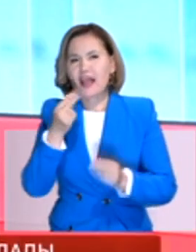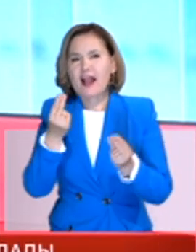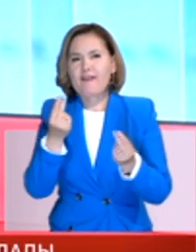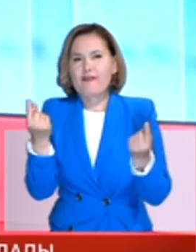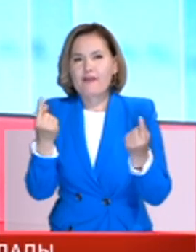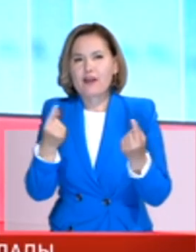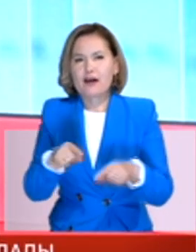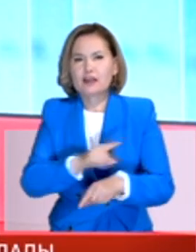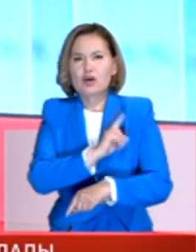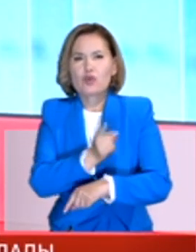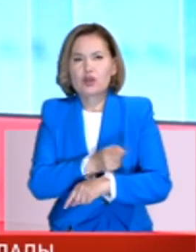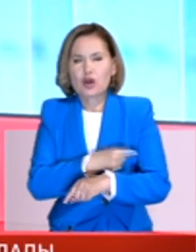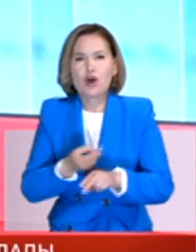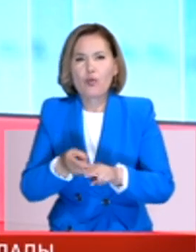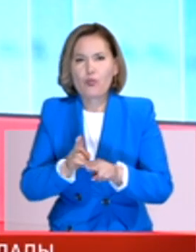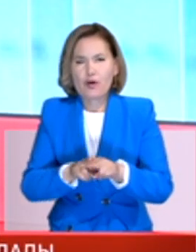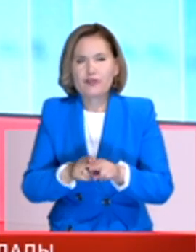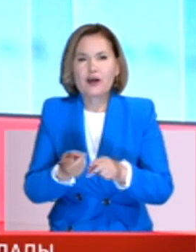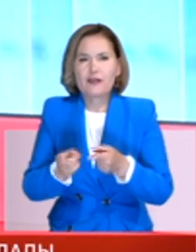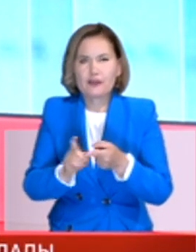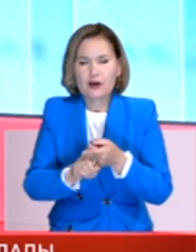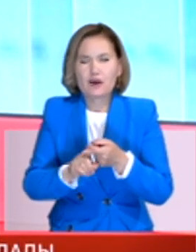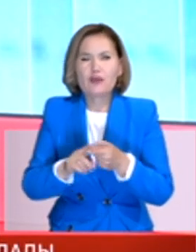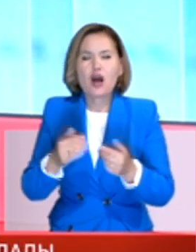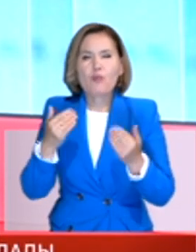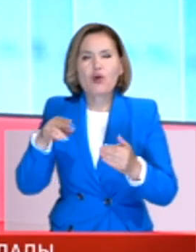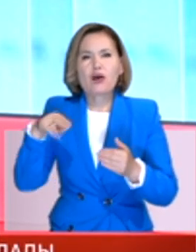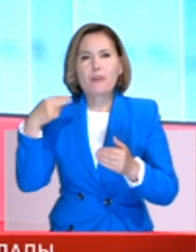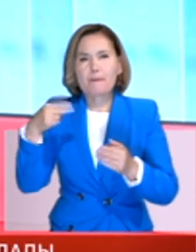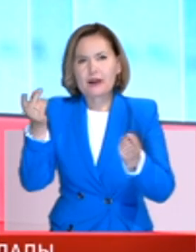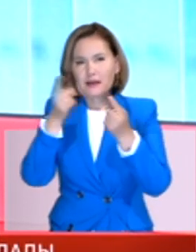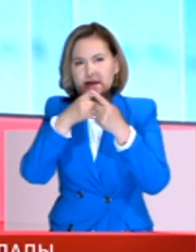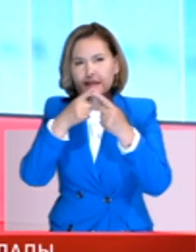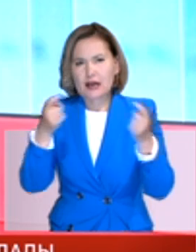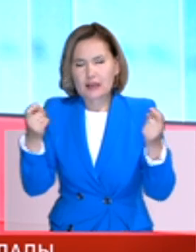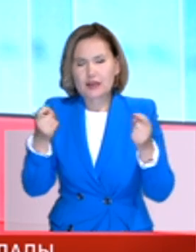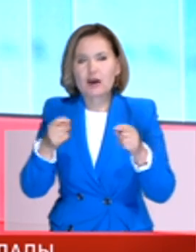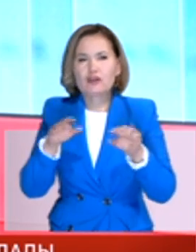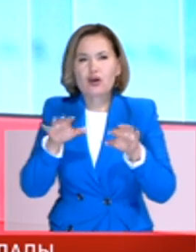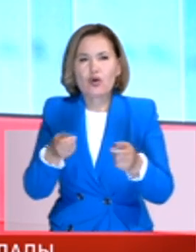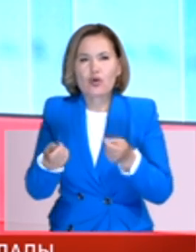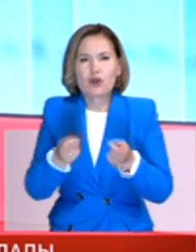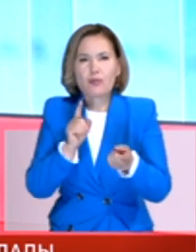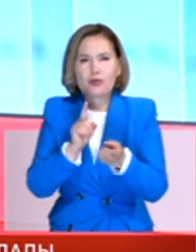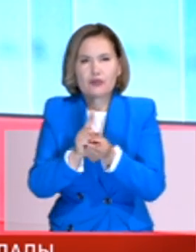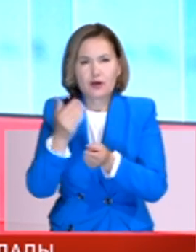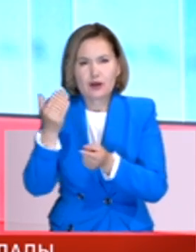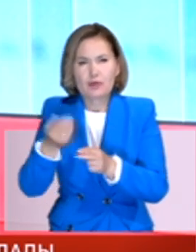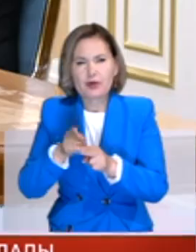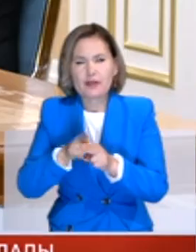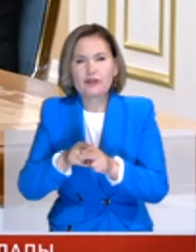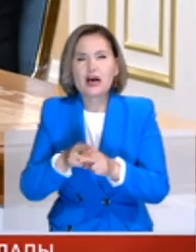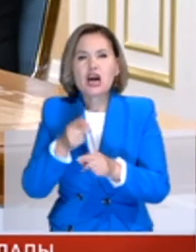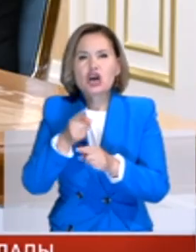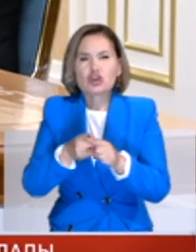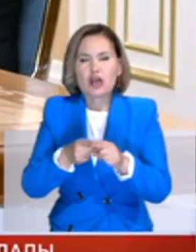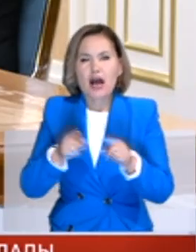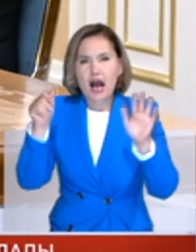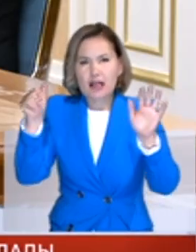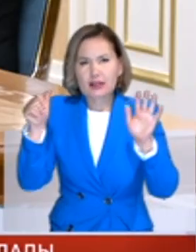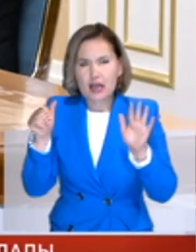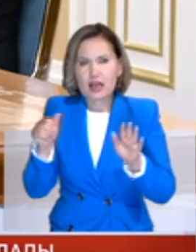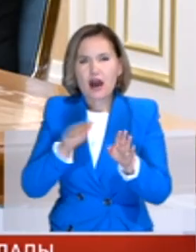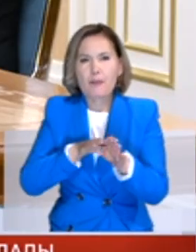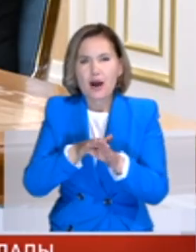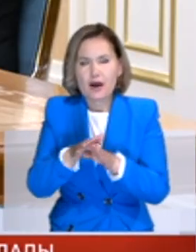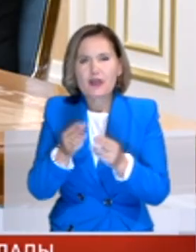Жылдық инфляция бәсеңдет. Бұл туралы президент қабылдауында болған ұлттық банк төрағасы айтты. Тимур Сүлейменов жарты жылдықта жүзеге асырылған